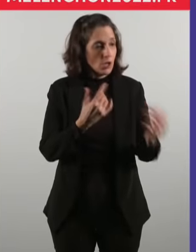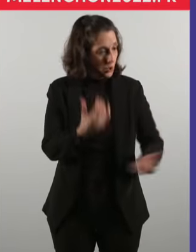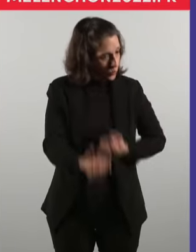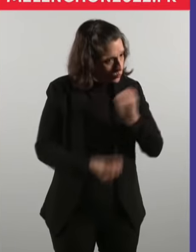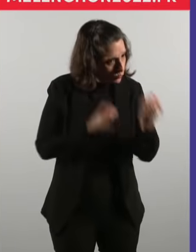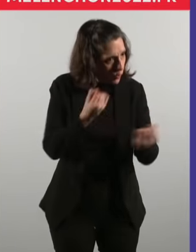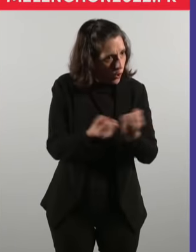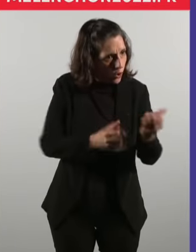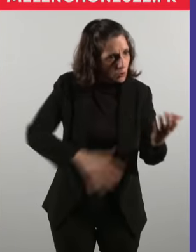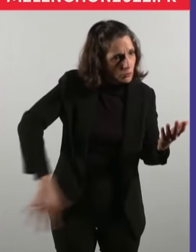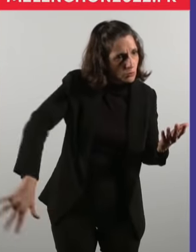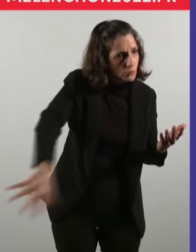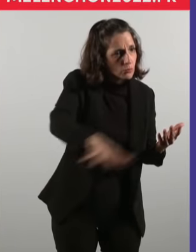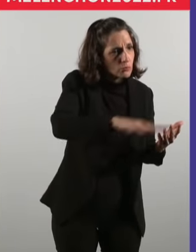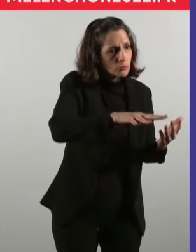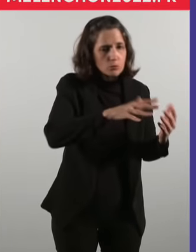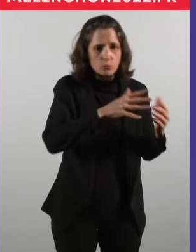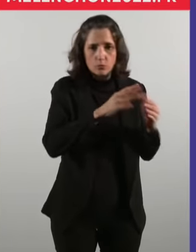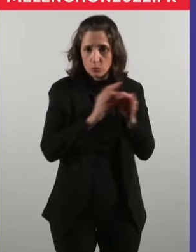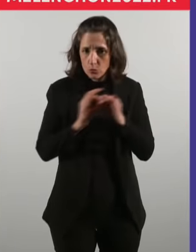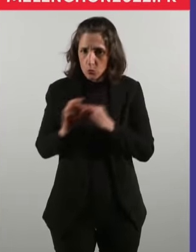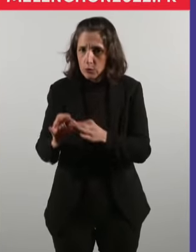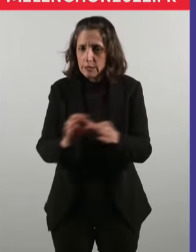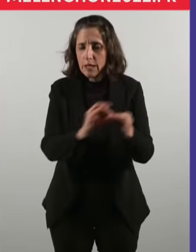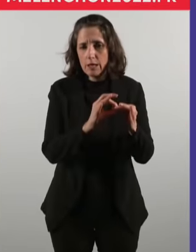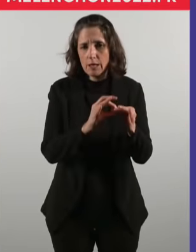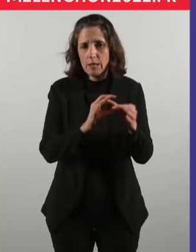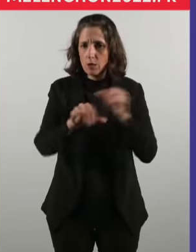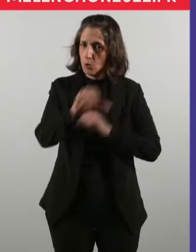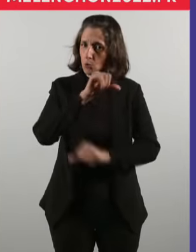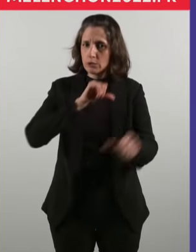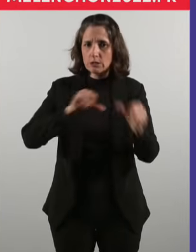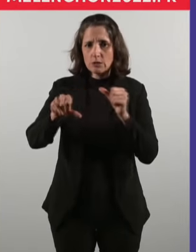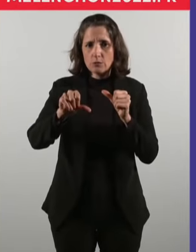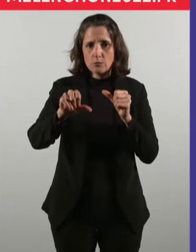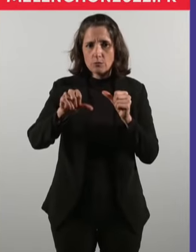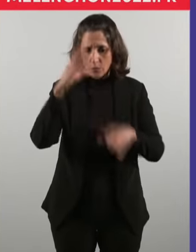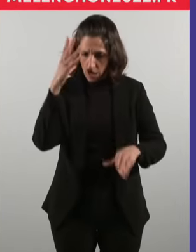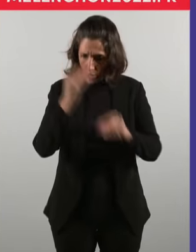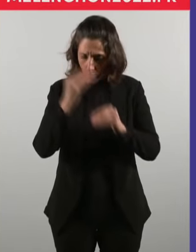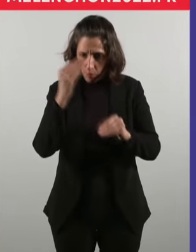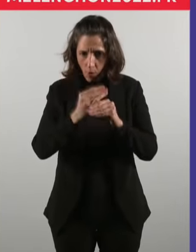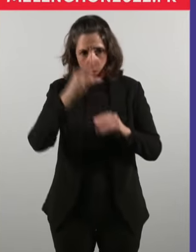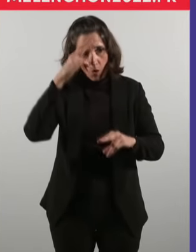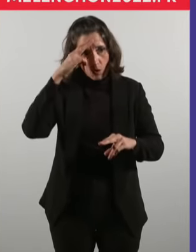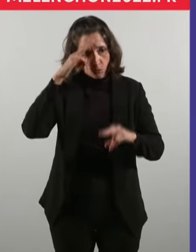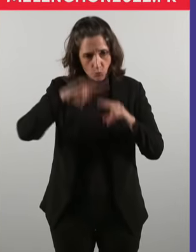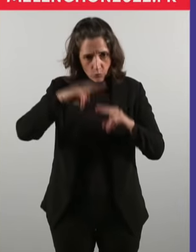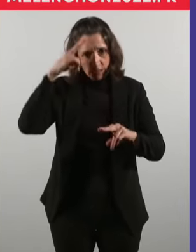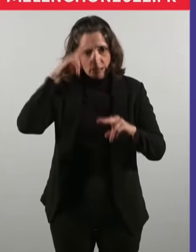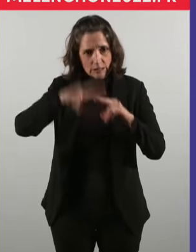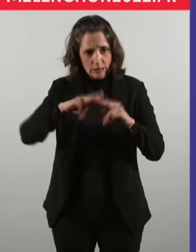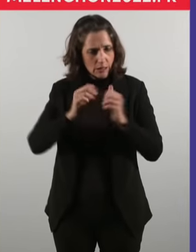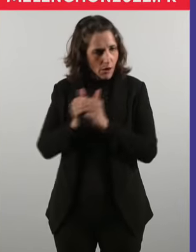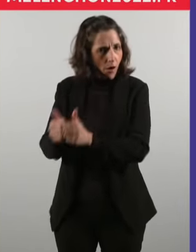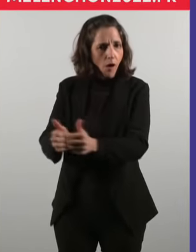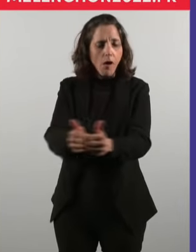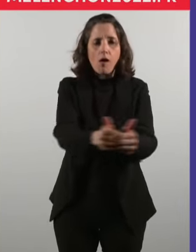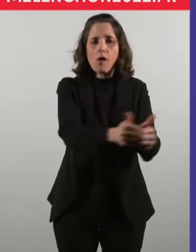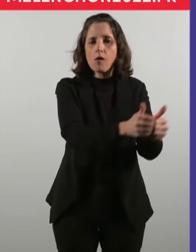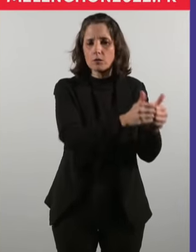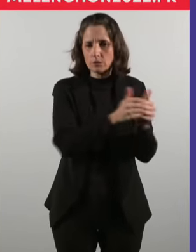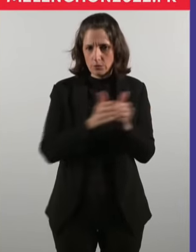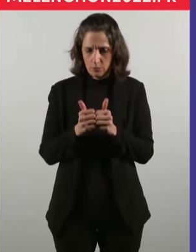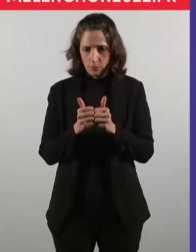devons apprendre à nous souvenir ensemble. On ne peut vaincre ni dépasser les